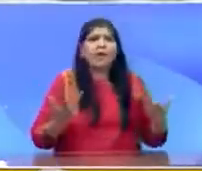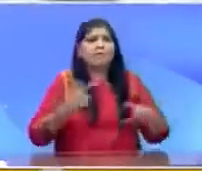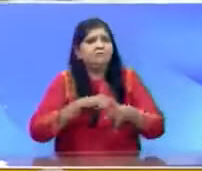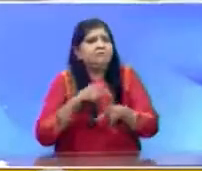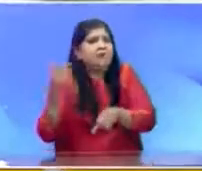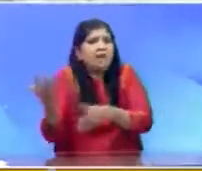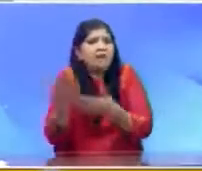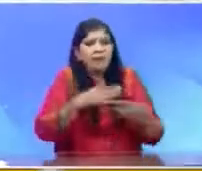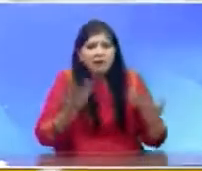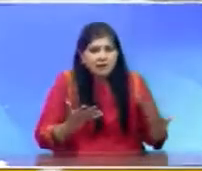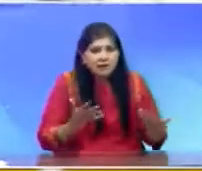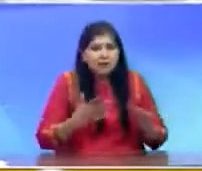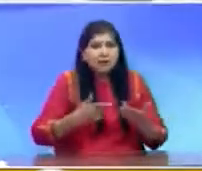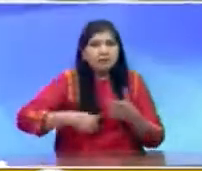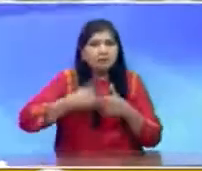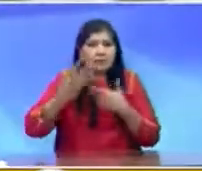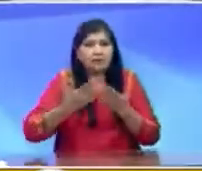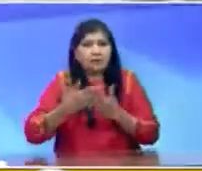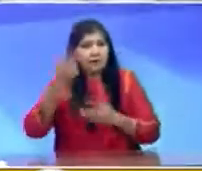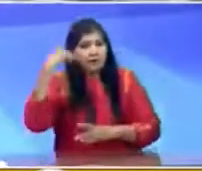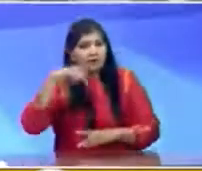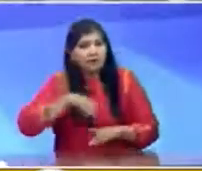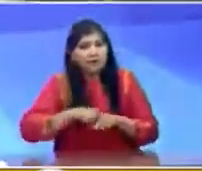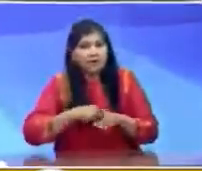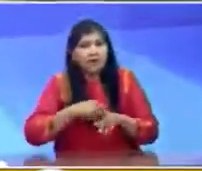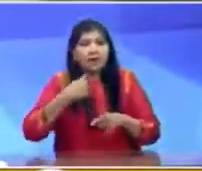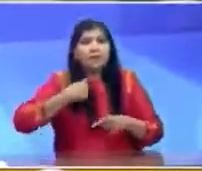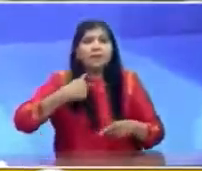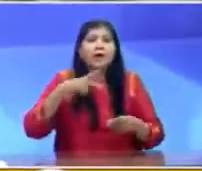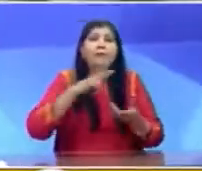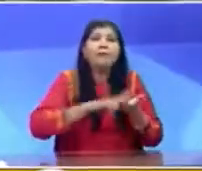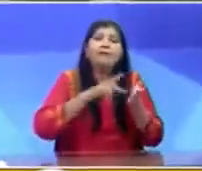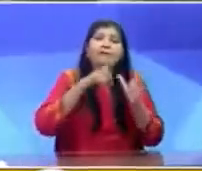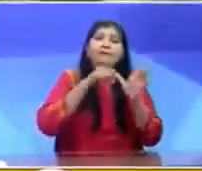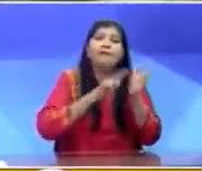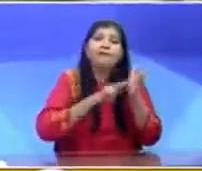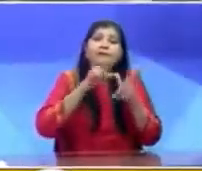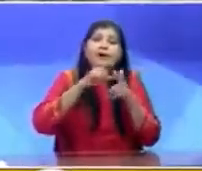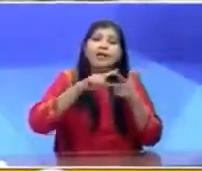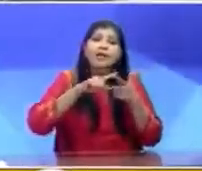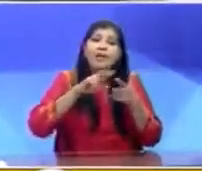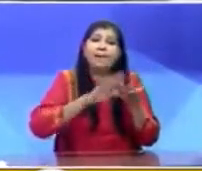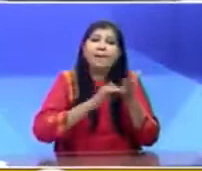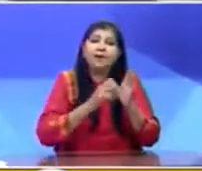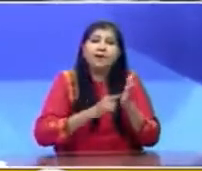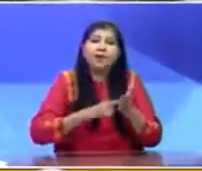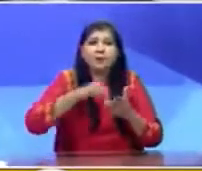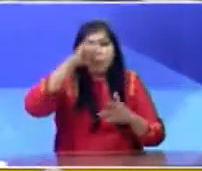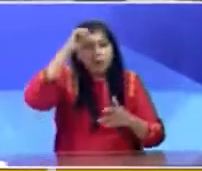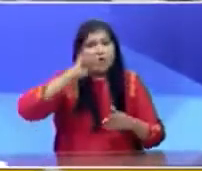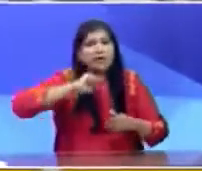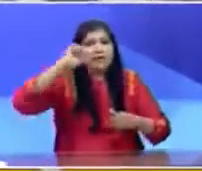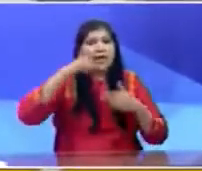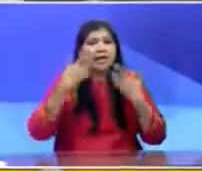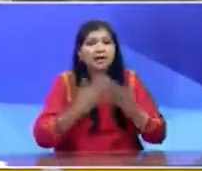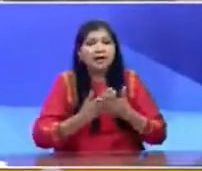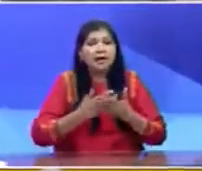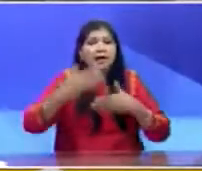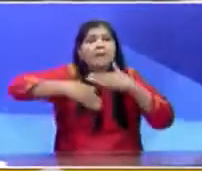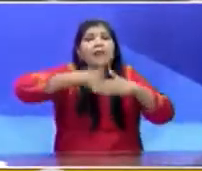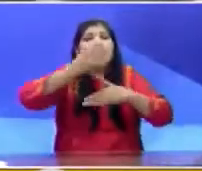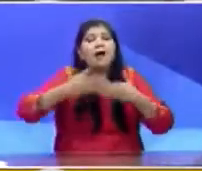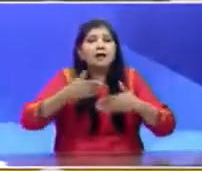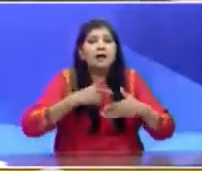में वो भी दिन आता जब वंदे मातरम और भारत माँ की जय बोलते हुए हम आने वाली पीढ़ियों के